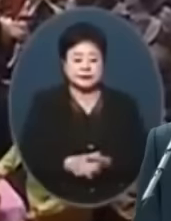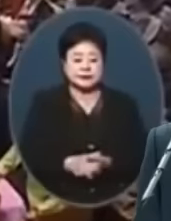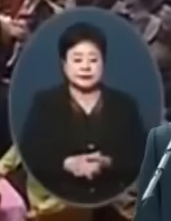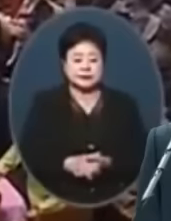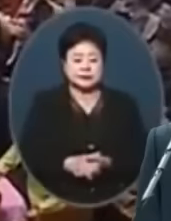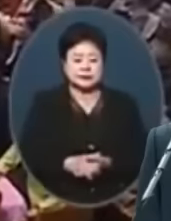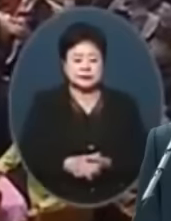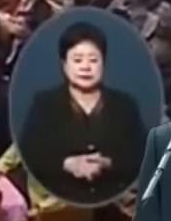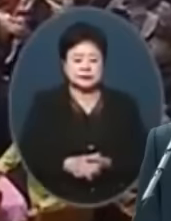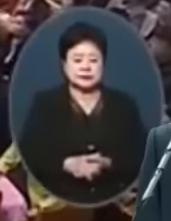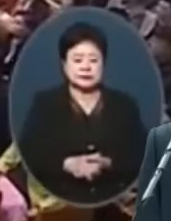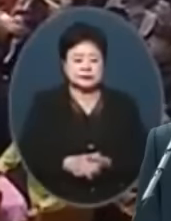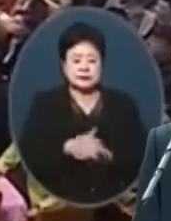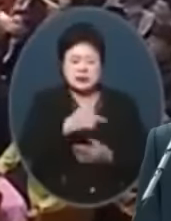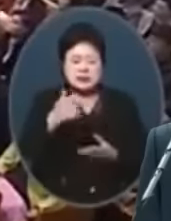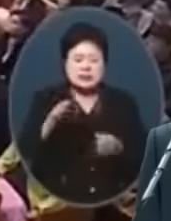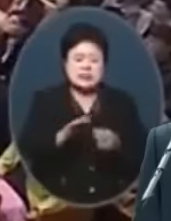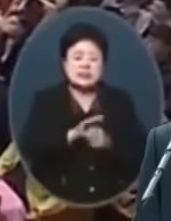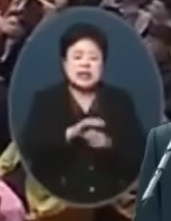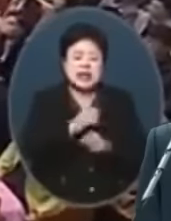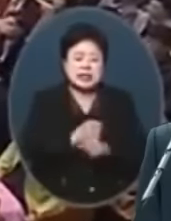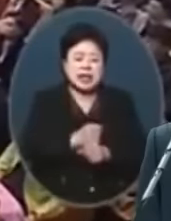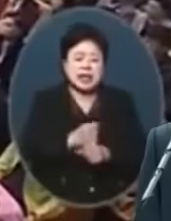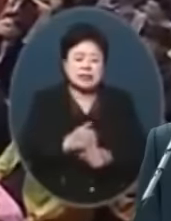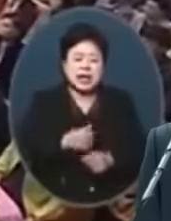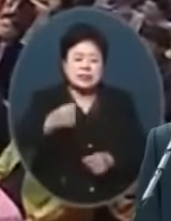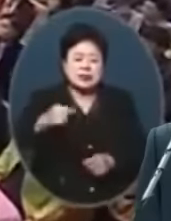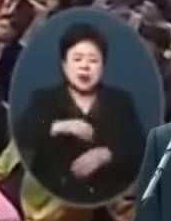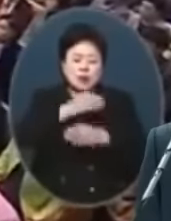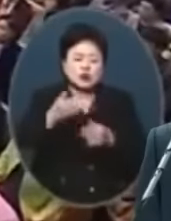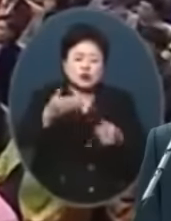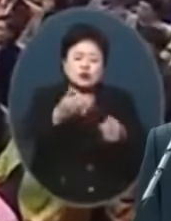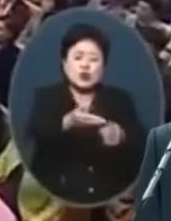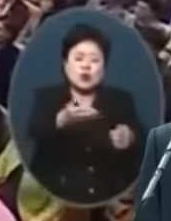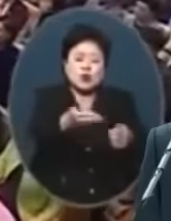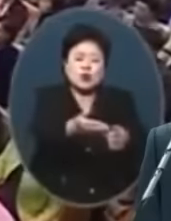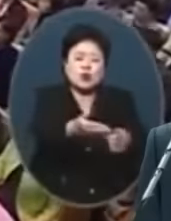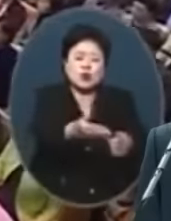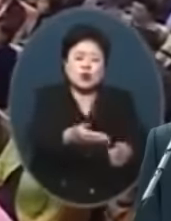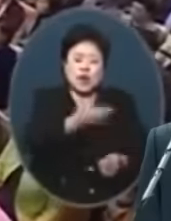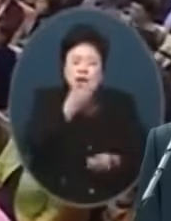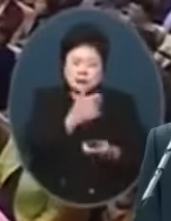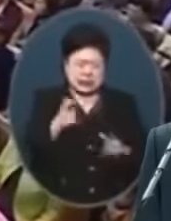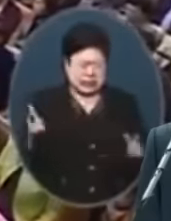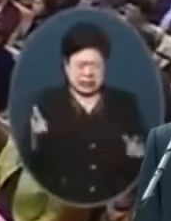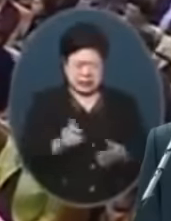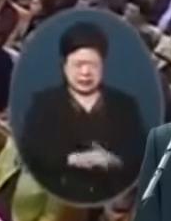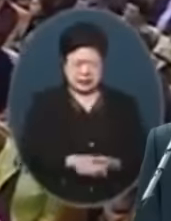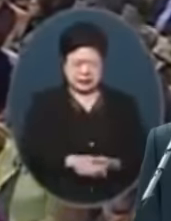너무나 큰 사랑을 하게 될 때 자기가 가지고 있는 모든 것을 다 드리게 되는 것입니다.